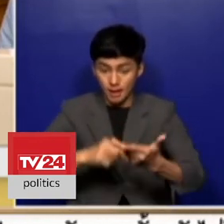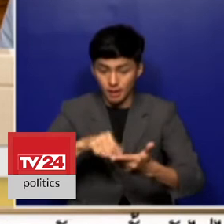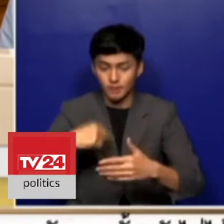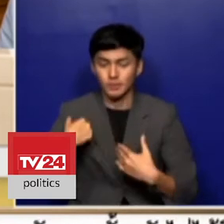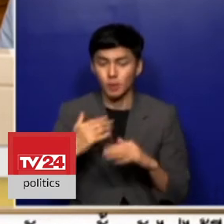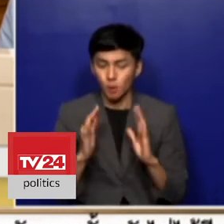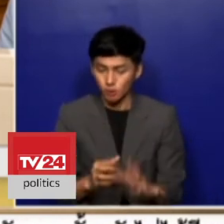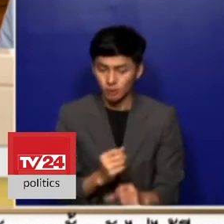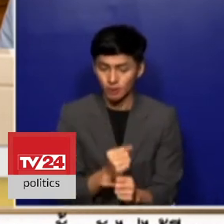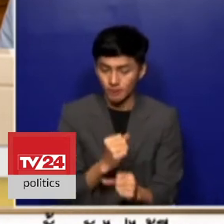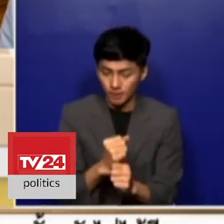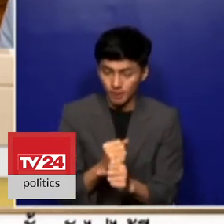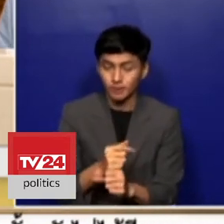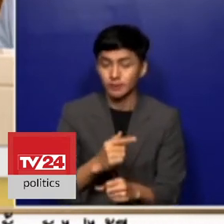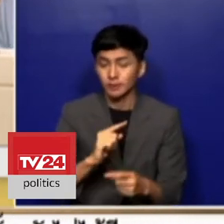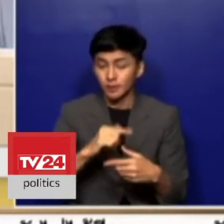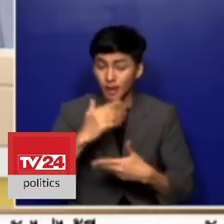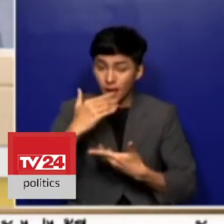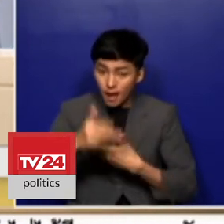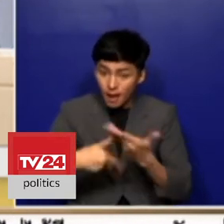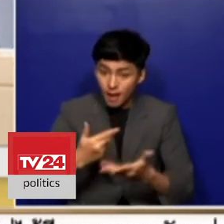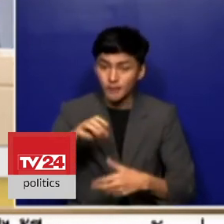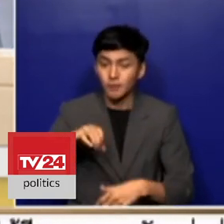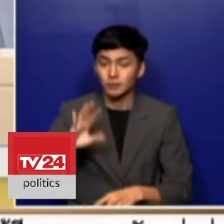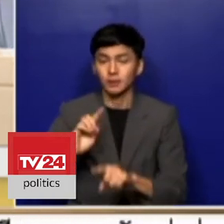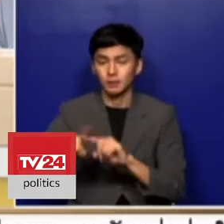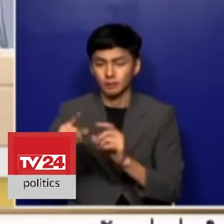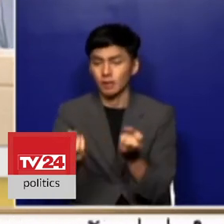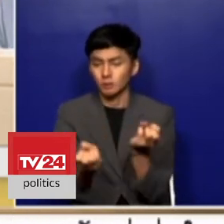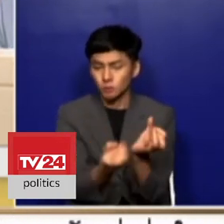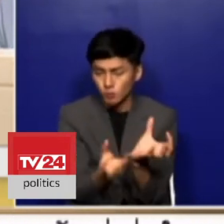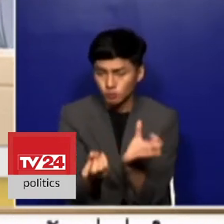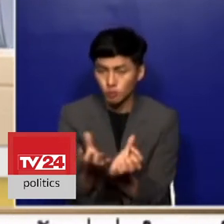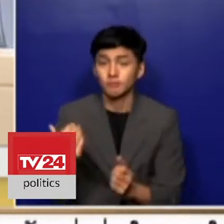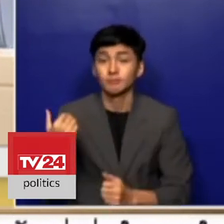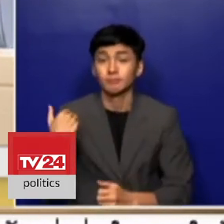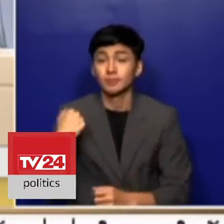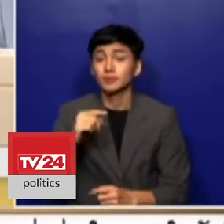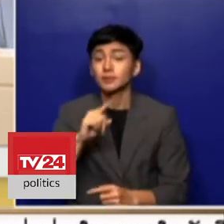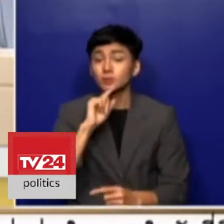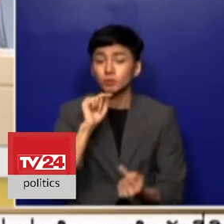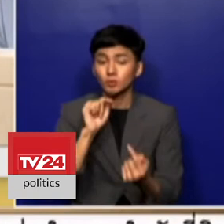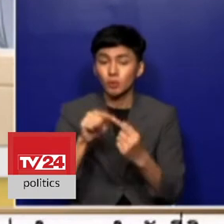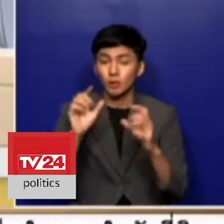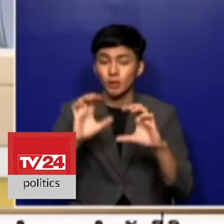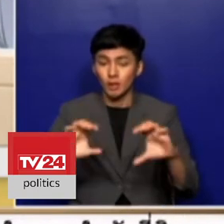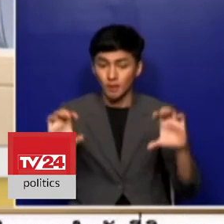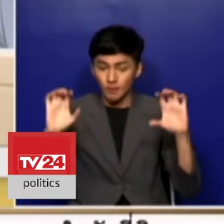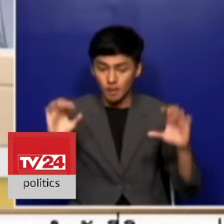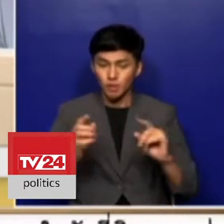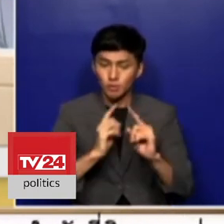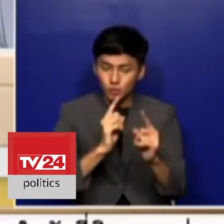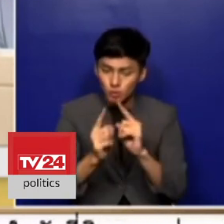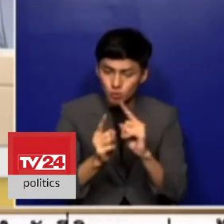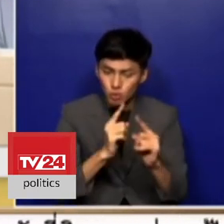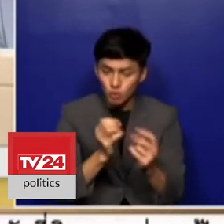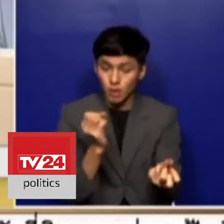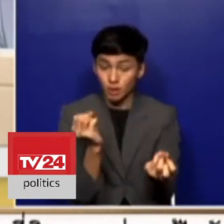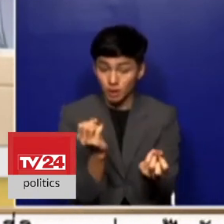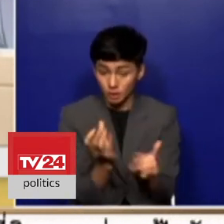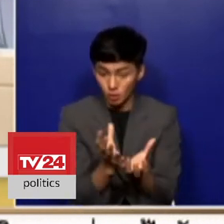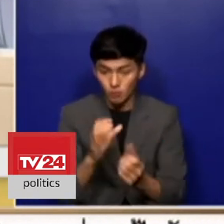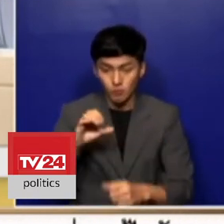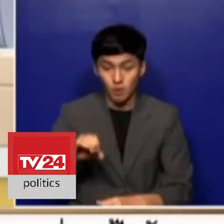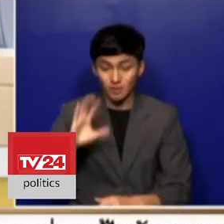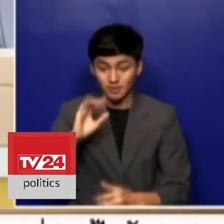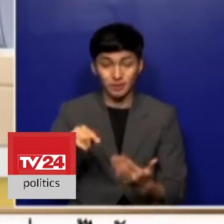ได้รับผลกระทบแต่ที่การที่รัฐบาลจะไปเจรจาเปิดเสรีทางการค้าแล้วให้เกิดผลกระทบกับผู้ประกอบการ